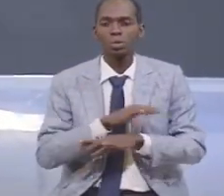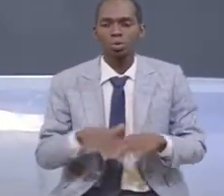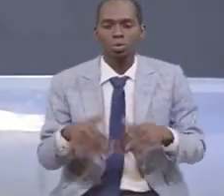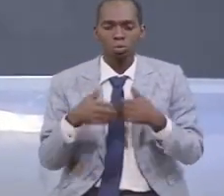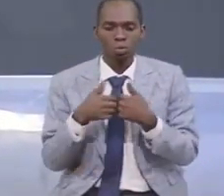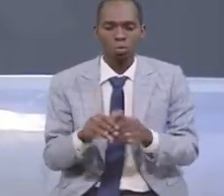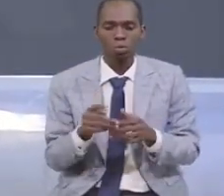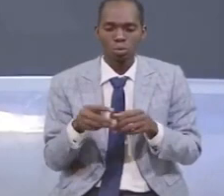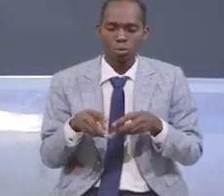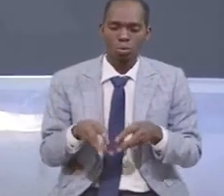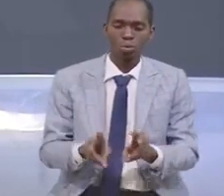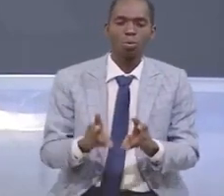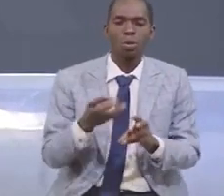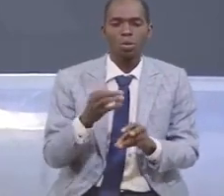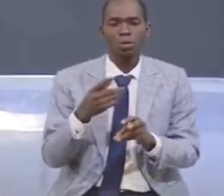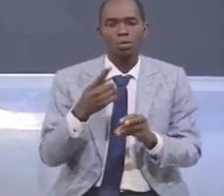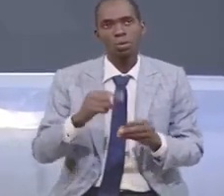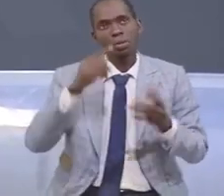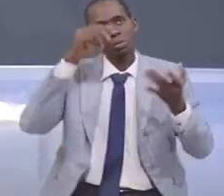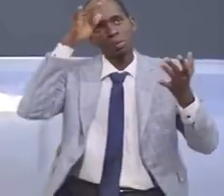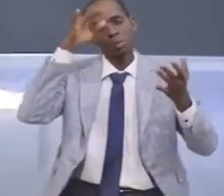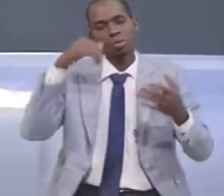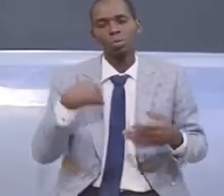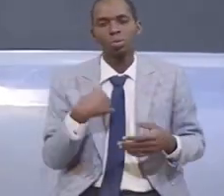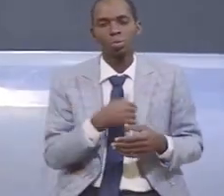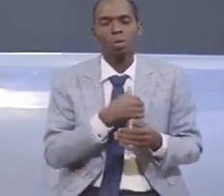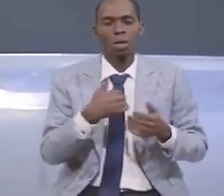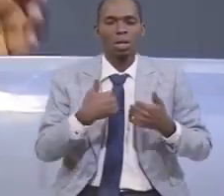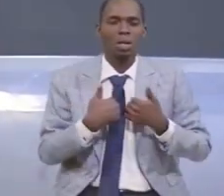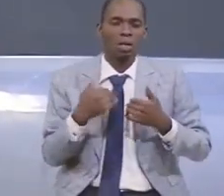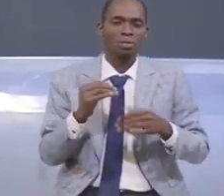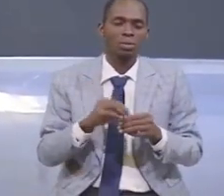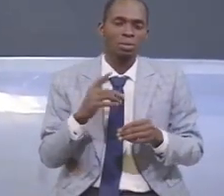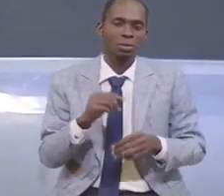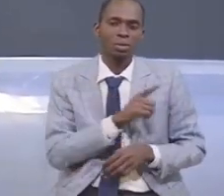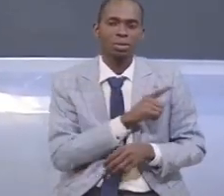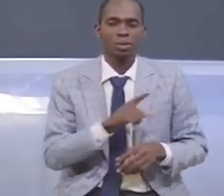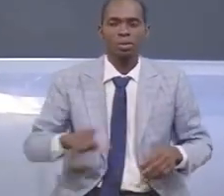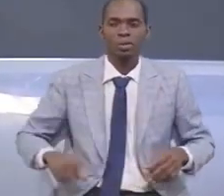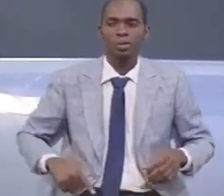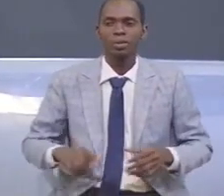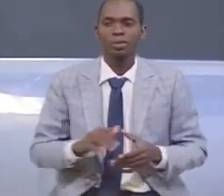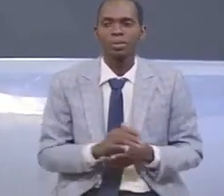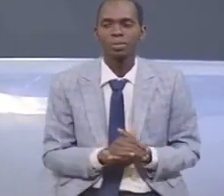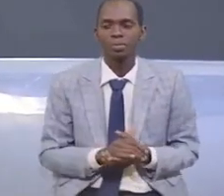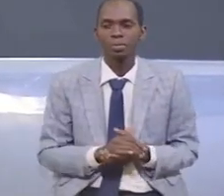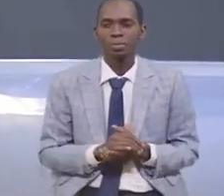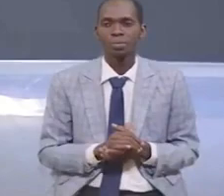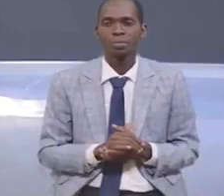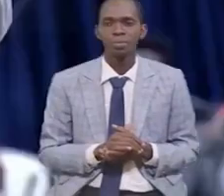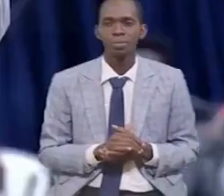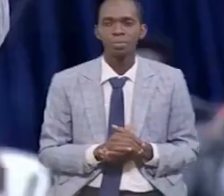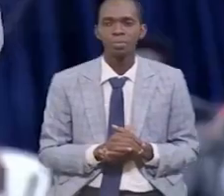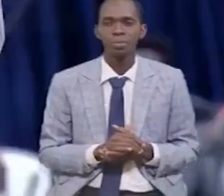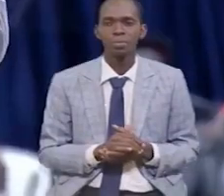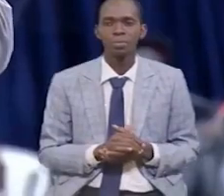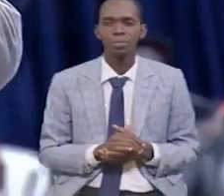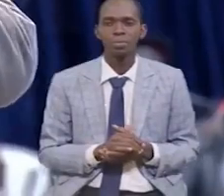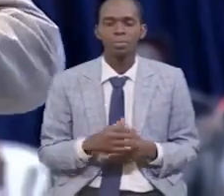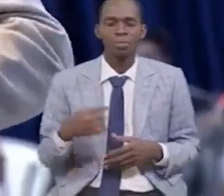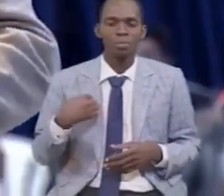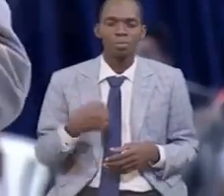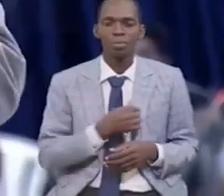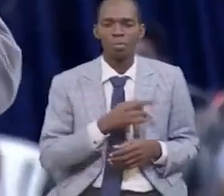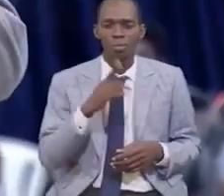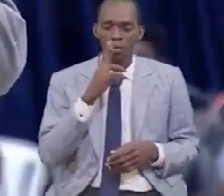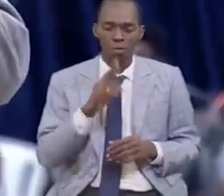the expectations we have in the Lord. తద్వారా ప్రభువులో మనం కలిగి ఉన్న ఆశ వాహ దృక్పథ ఎదురు చూపులు కోల్పోకూడదు. We're